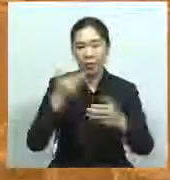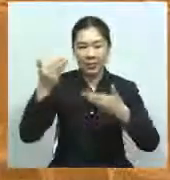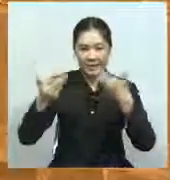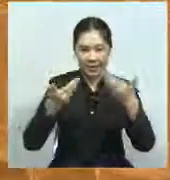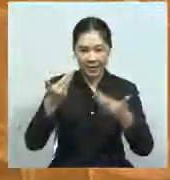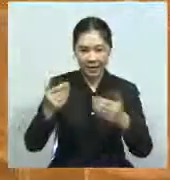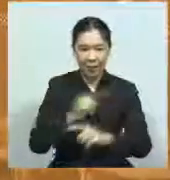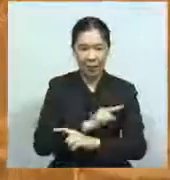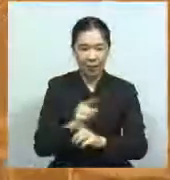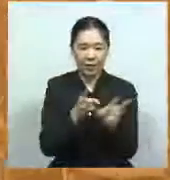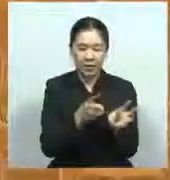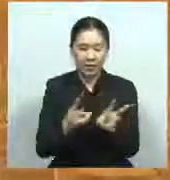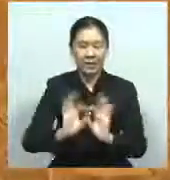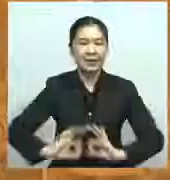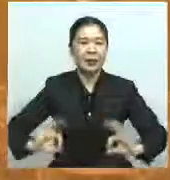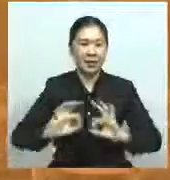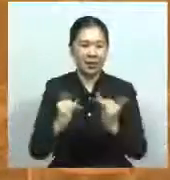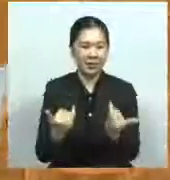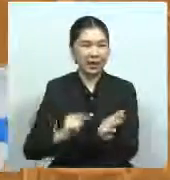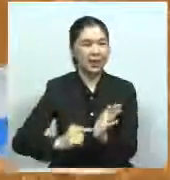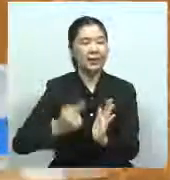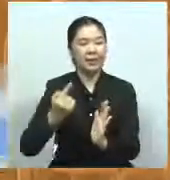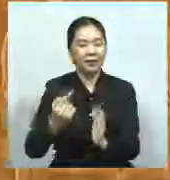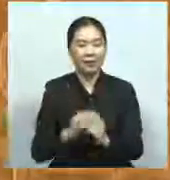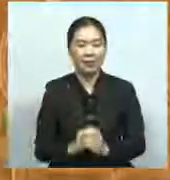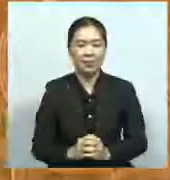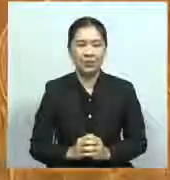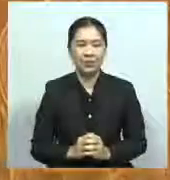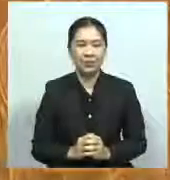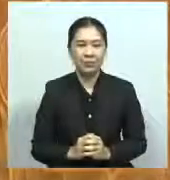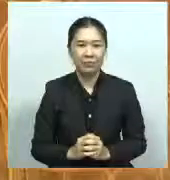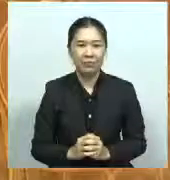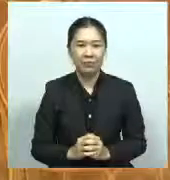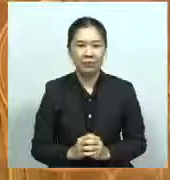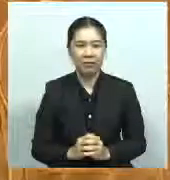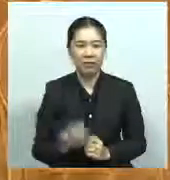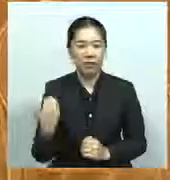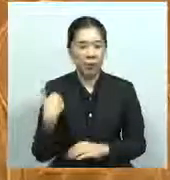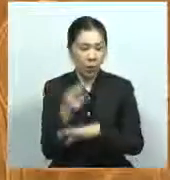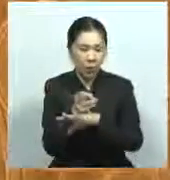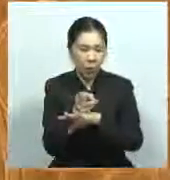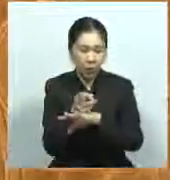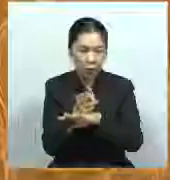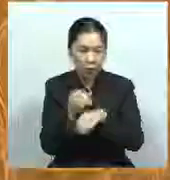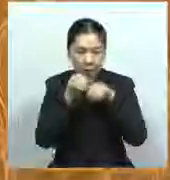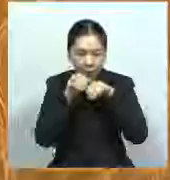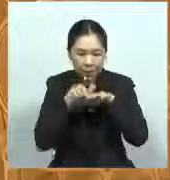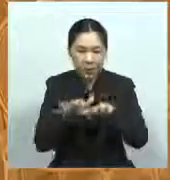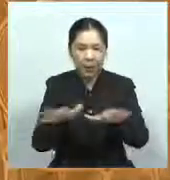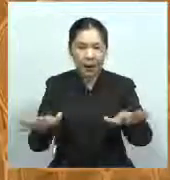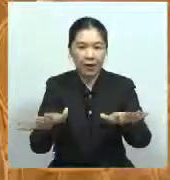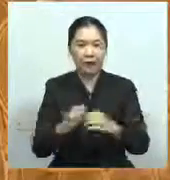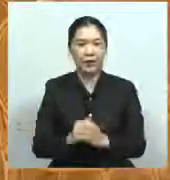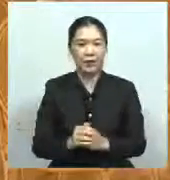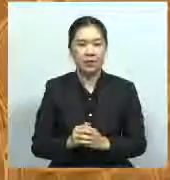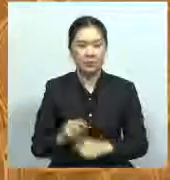แล้วก็รวมถึงพิธีครั้งสำคัญครั้งนี้จะเริ่มขึ้นซึ่งคาดว่าเรื่องของการถ่ายทอดพิธีรับพระบรมราชโองการโปร